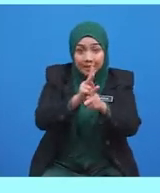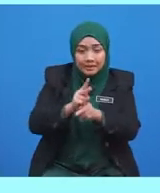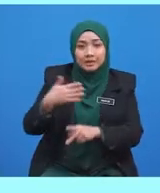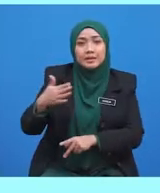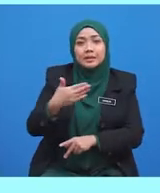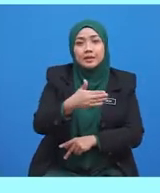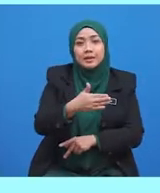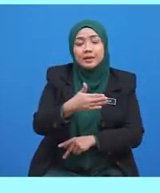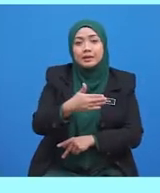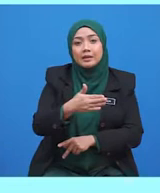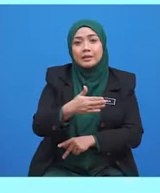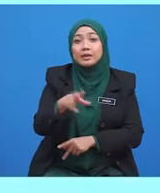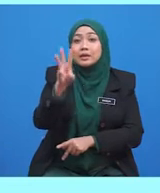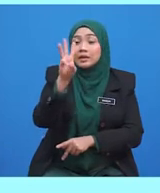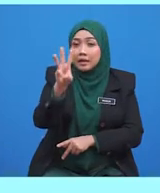ikan ialah